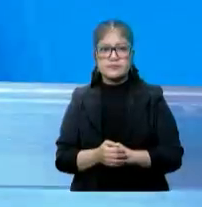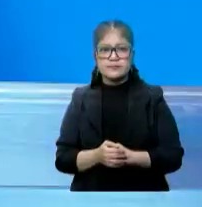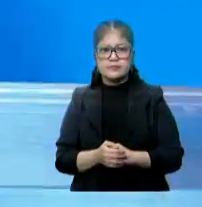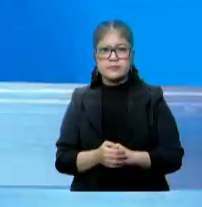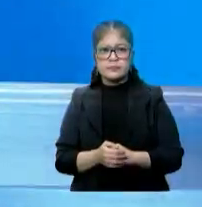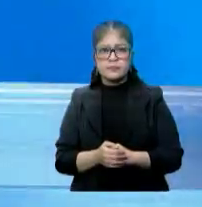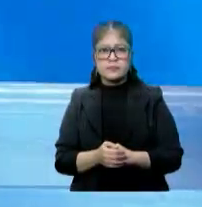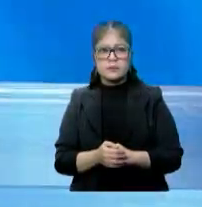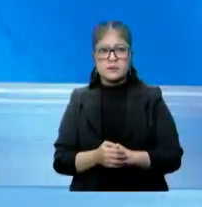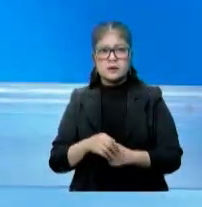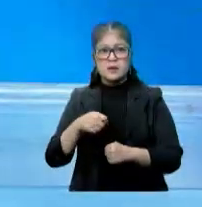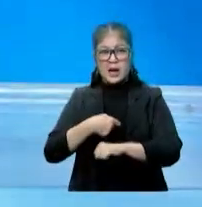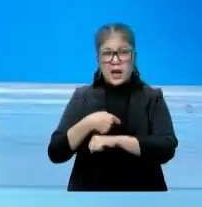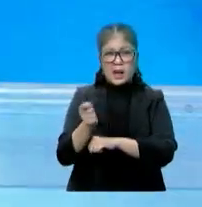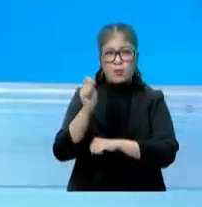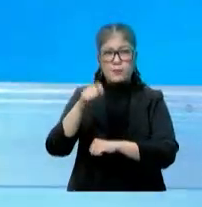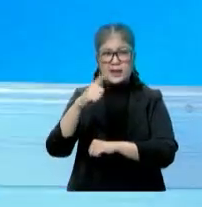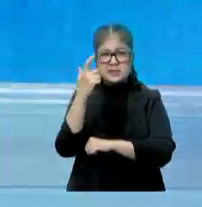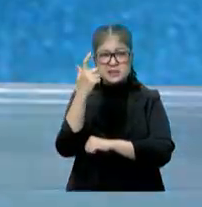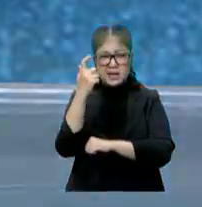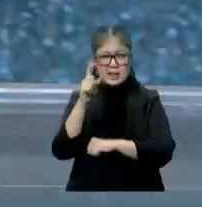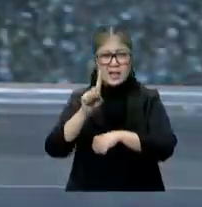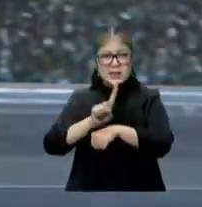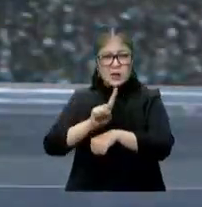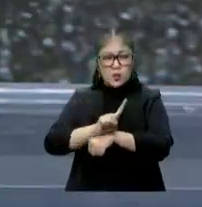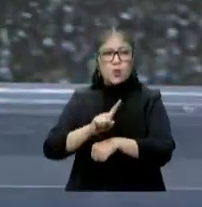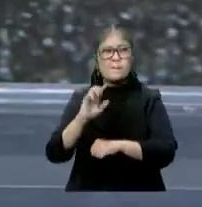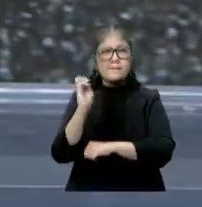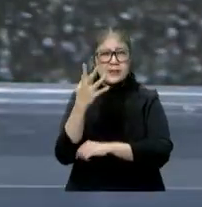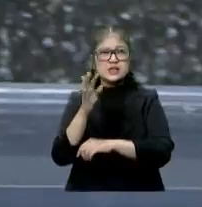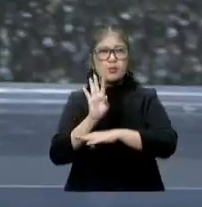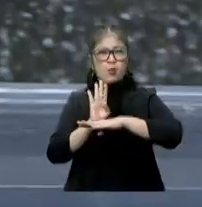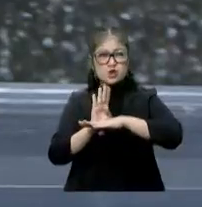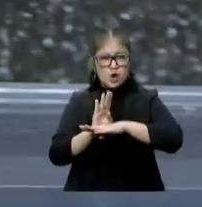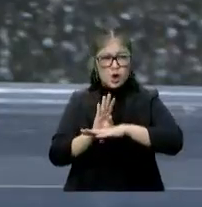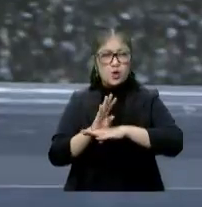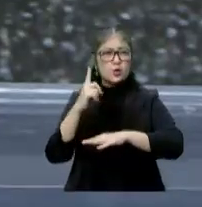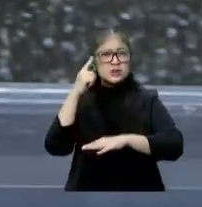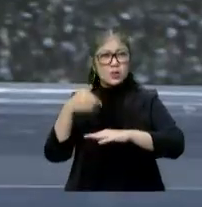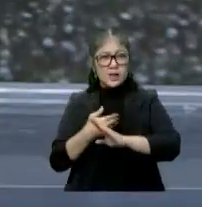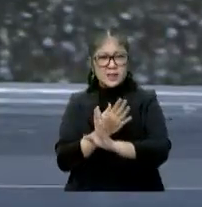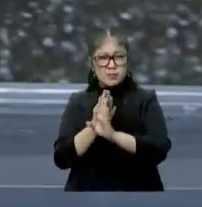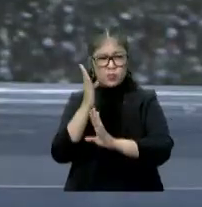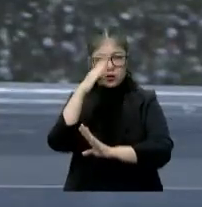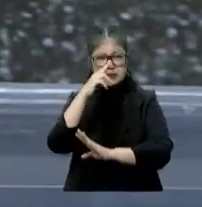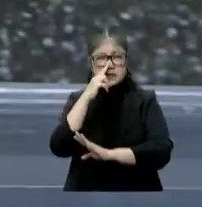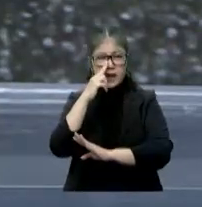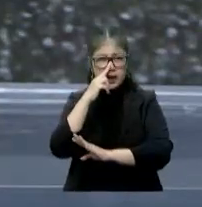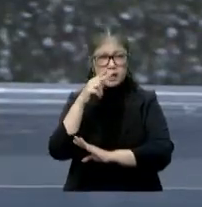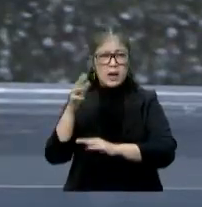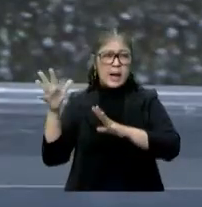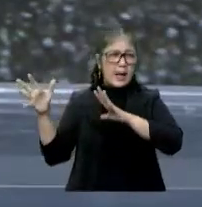Lisa perampok bersenjata api beraksi di toko emas di Bojonegoro Jawa Timur saat siang hari pelaku nekad menggasak 1 kg